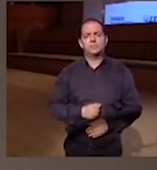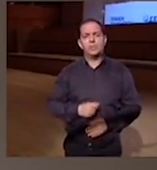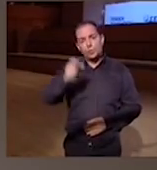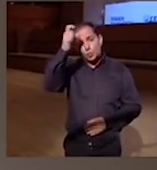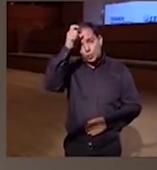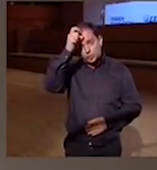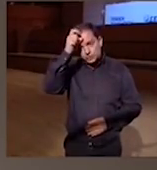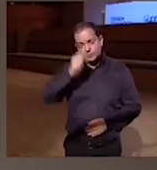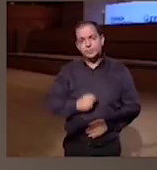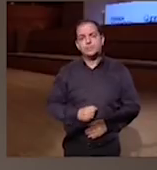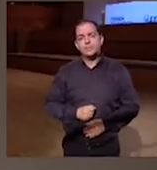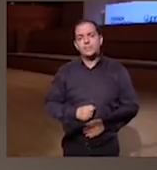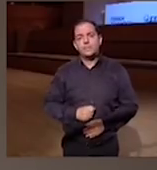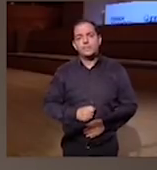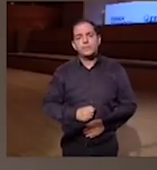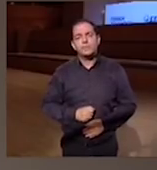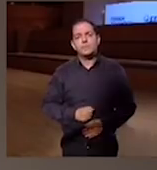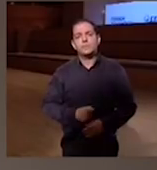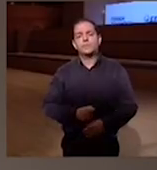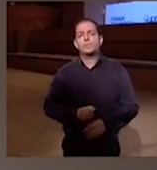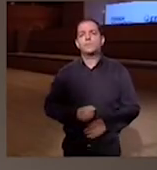Και πιστεύω, φίλες και φίλοι,